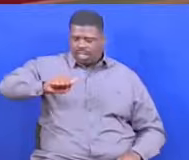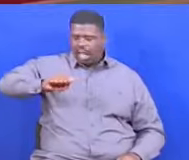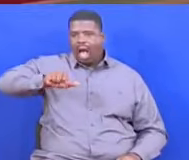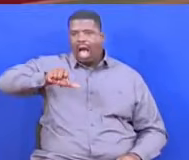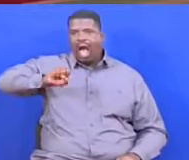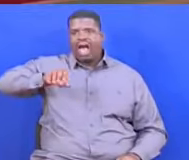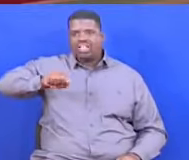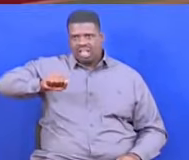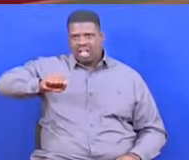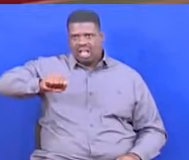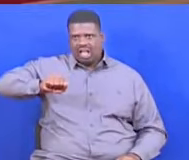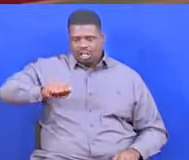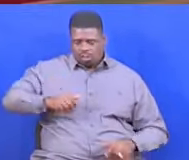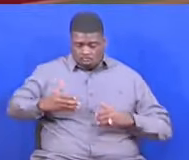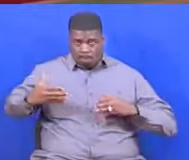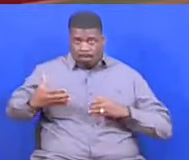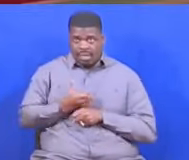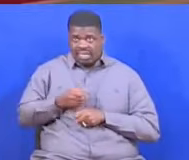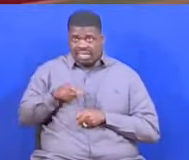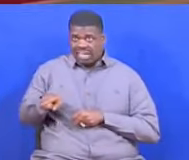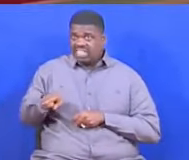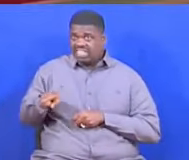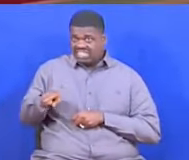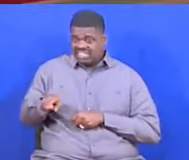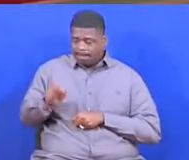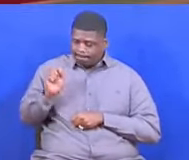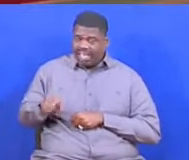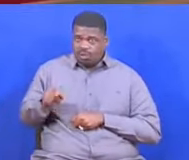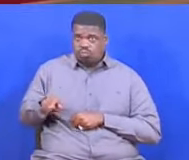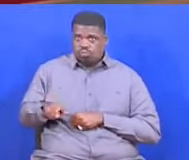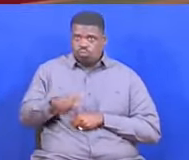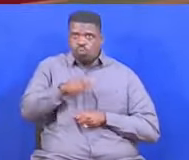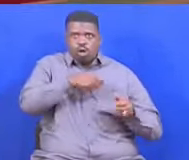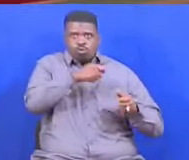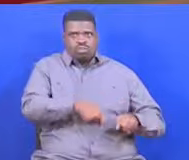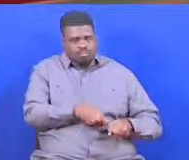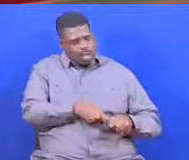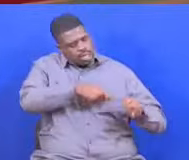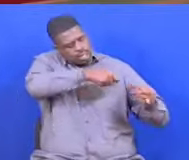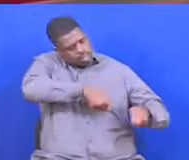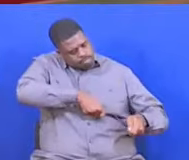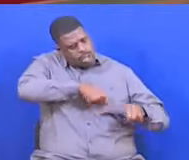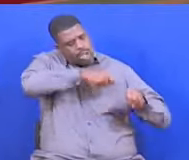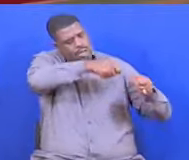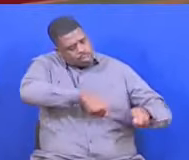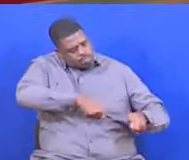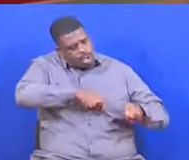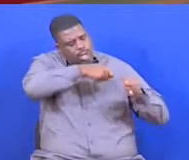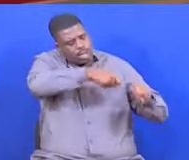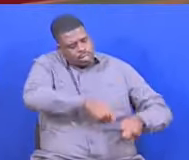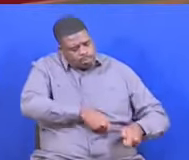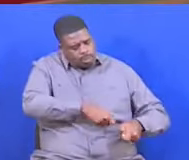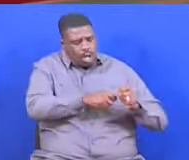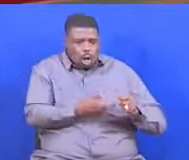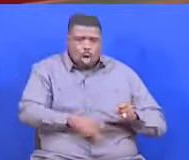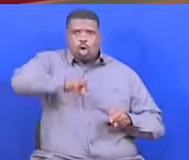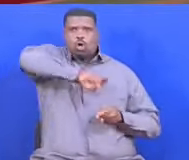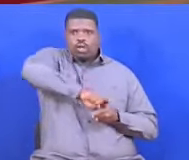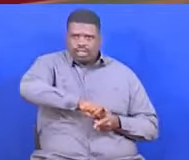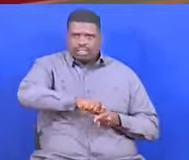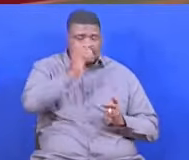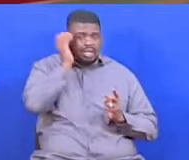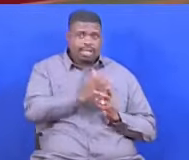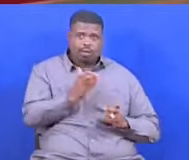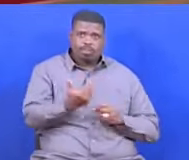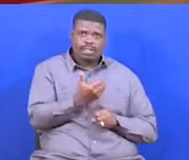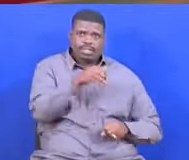wakulima wameongeza uzalishaji, hivyo kuwepo na changamoto ya soko la zao la ngano. Mheshimiwa spika, kufuatia changamoto hiyo,